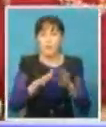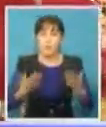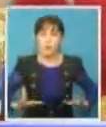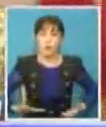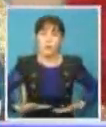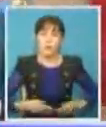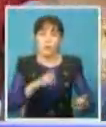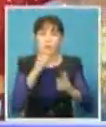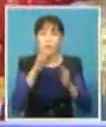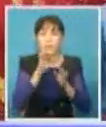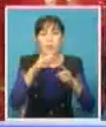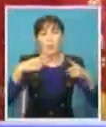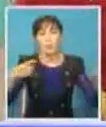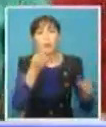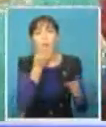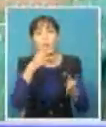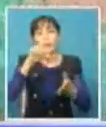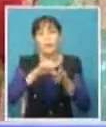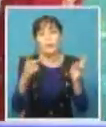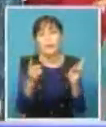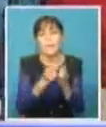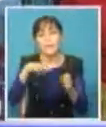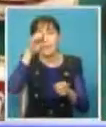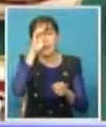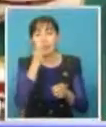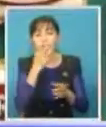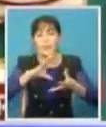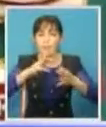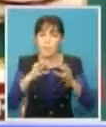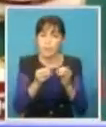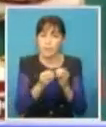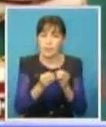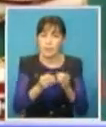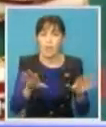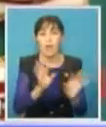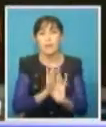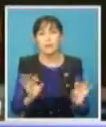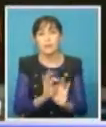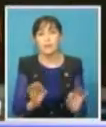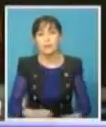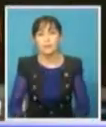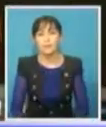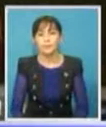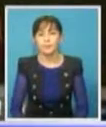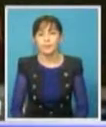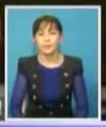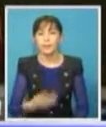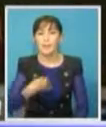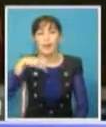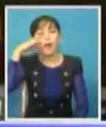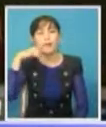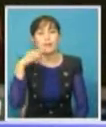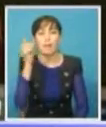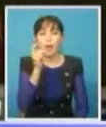форумның мақсаты да түрлі ұлт өкілдерінің басын қосып, мемлекеттік тілдің біріктіруші тілі екенін кеңінен насихаттау. Мен